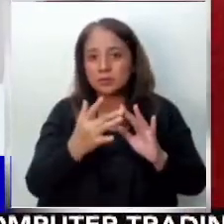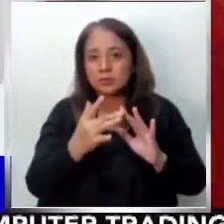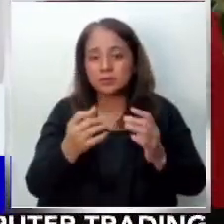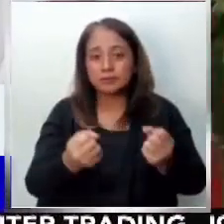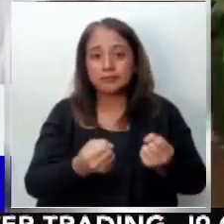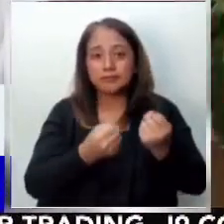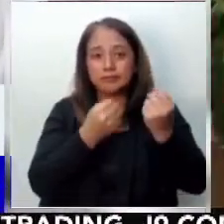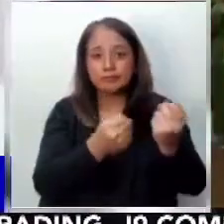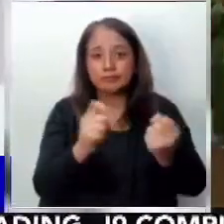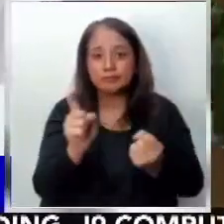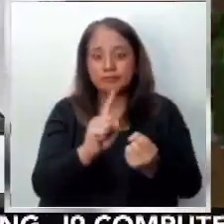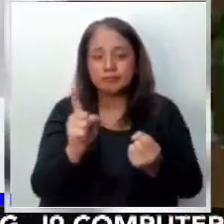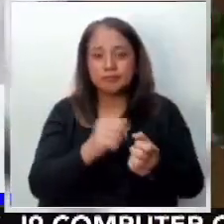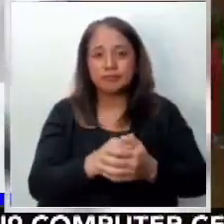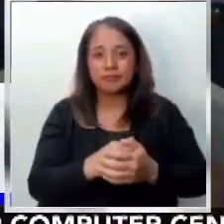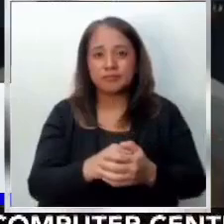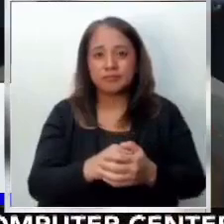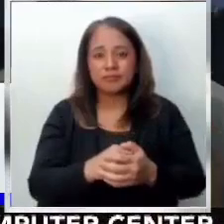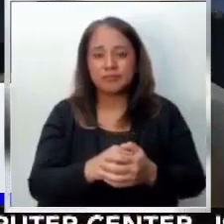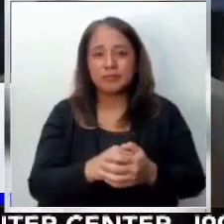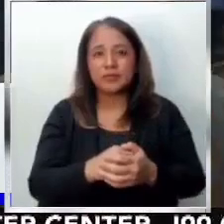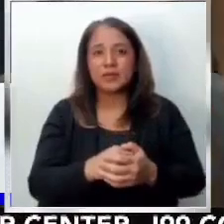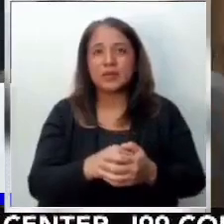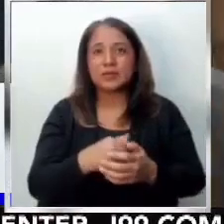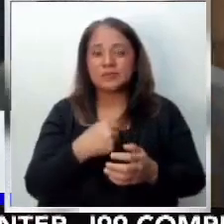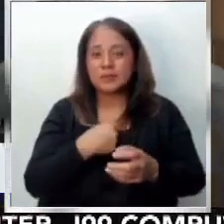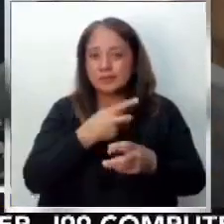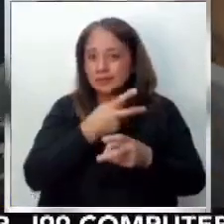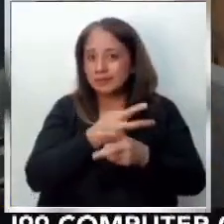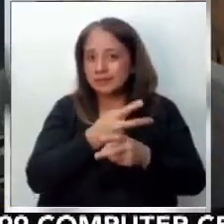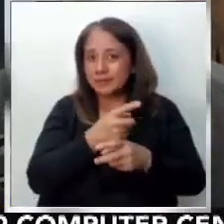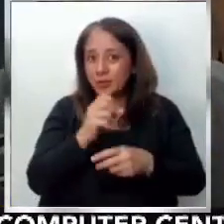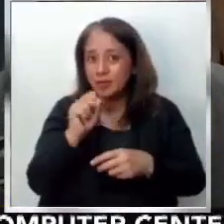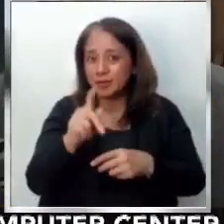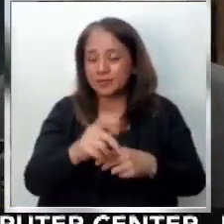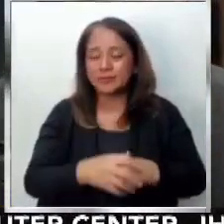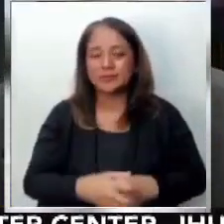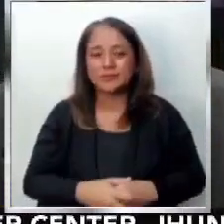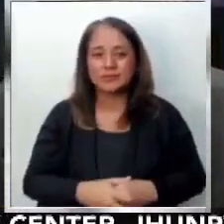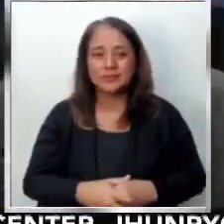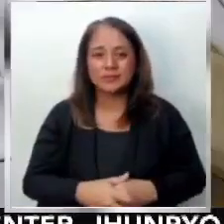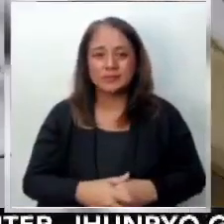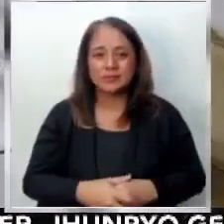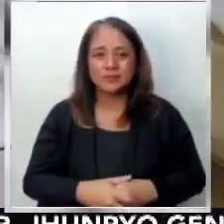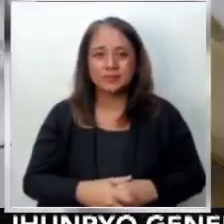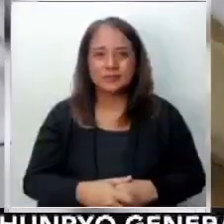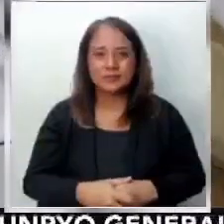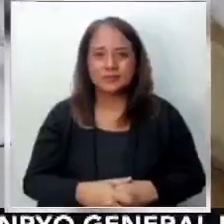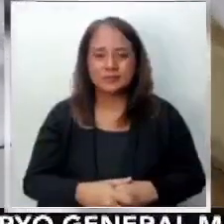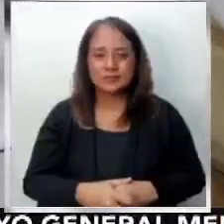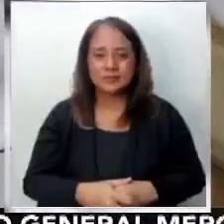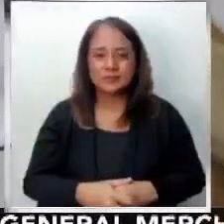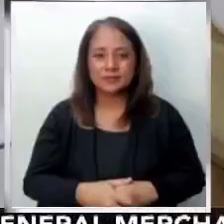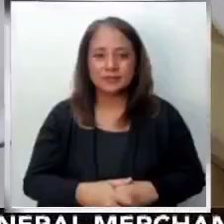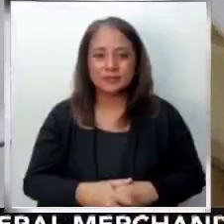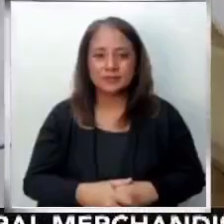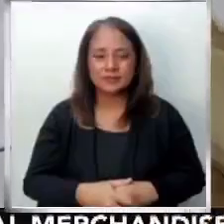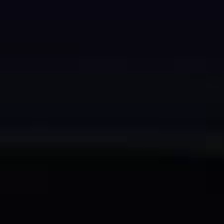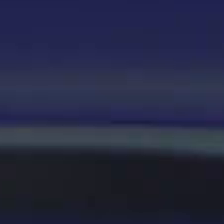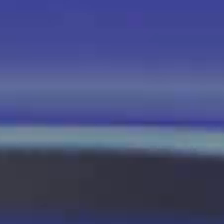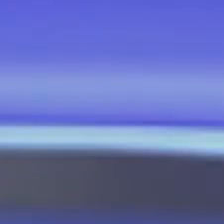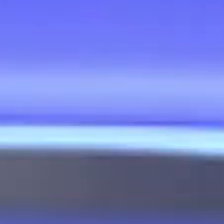natin is a due diligence. Para sa GMA Integrated News, Bernadette Reyes, nakatutok, 24